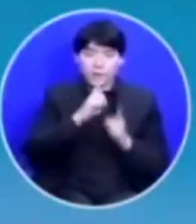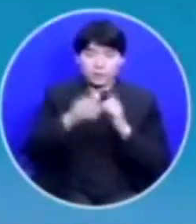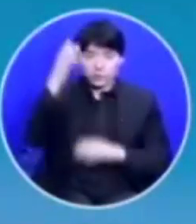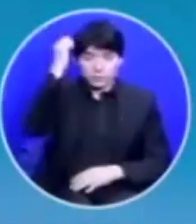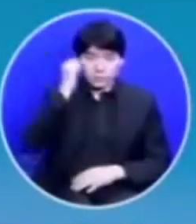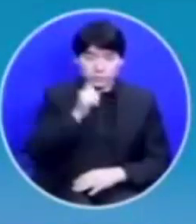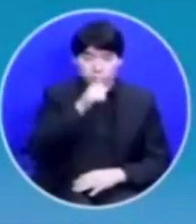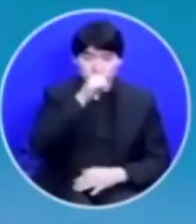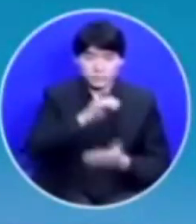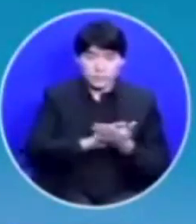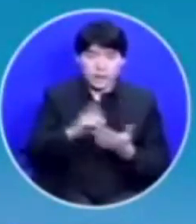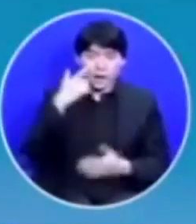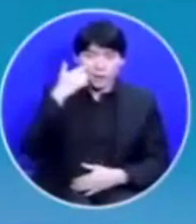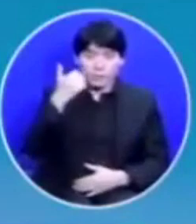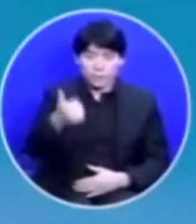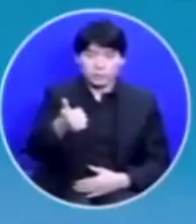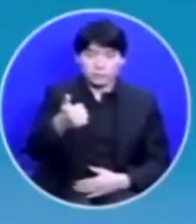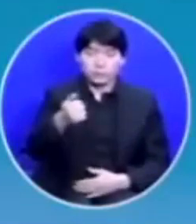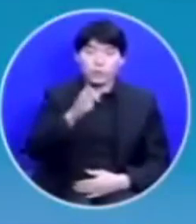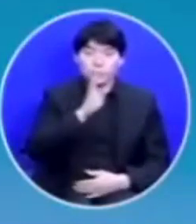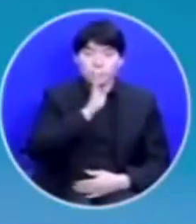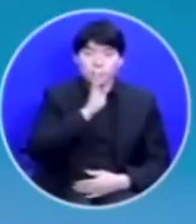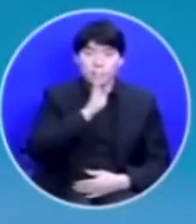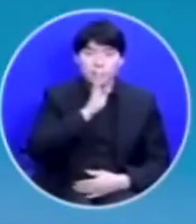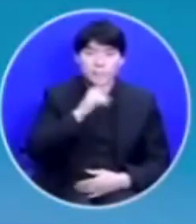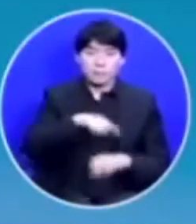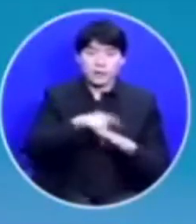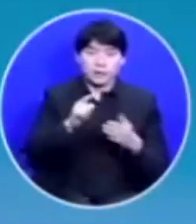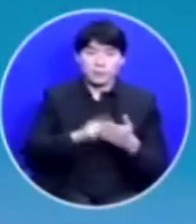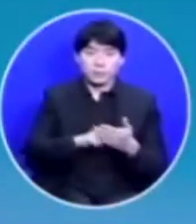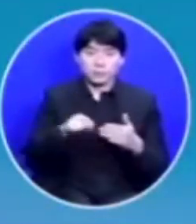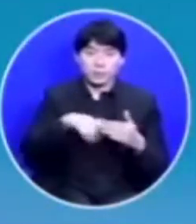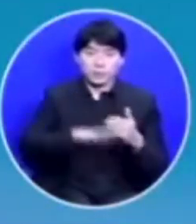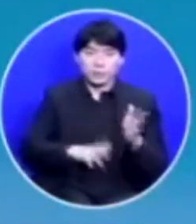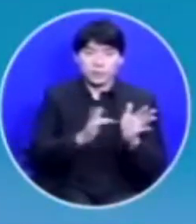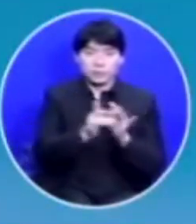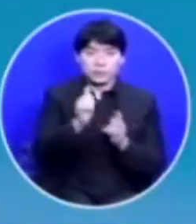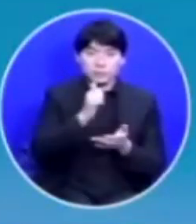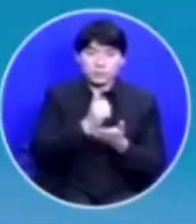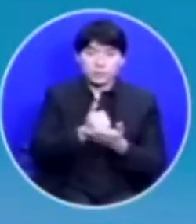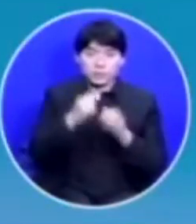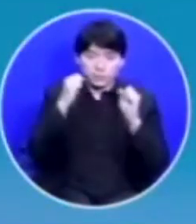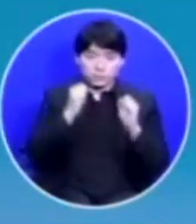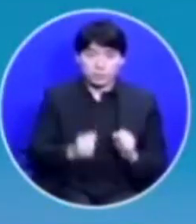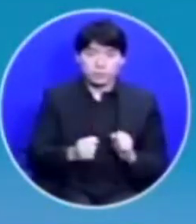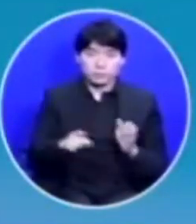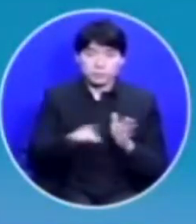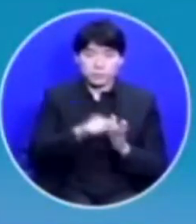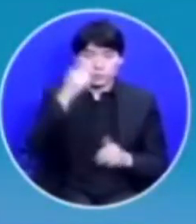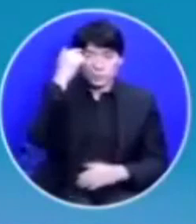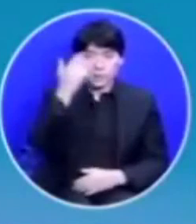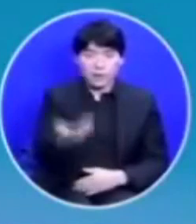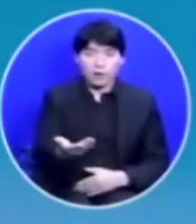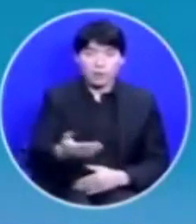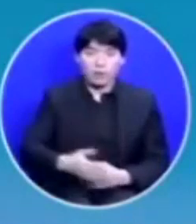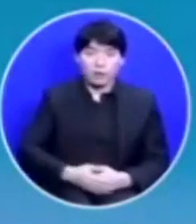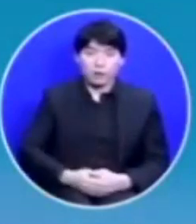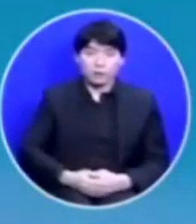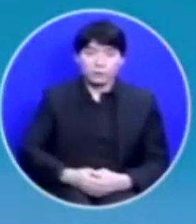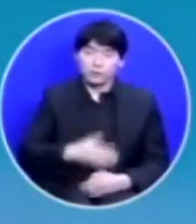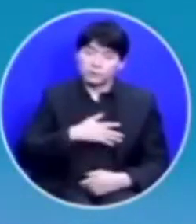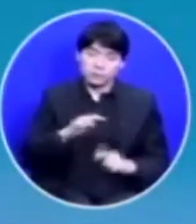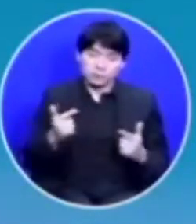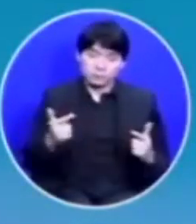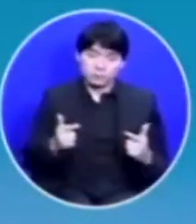나요 아빠는 정말 마음에 예수님이 계신 것을 믿으세요 나는 안 믿어